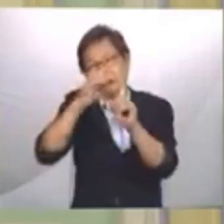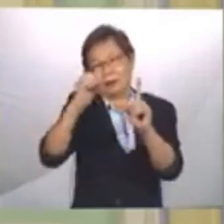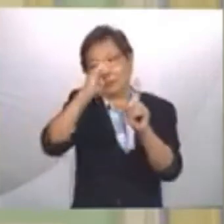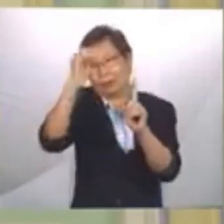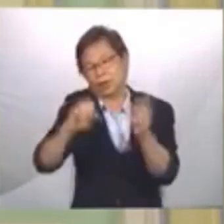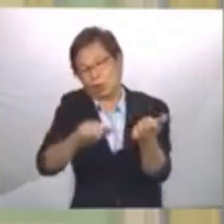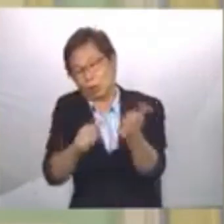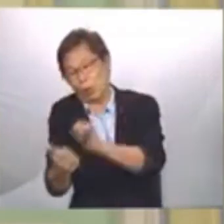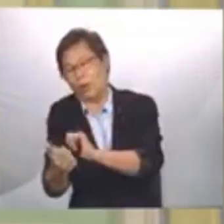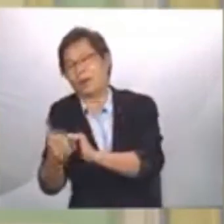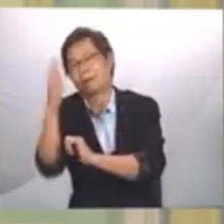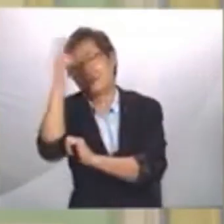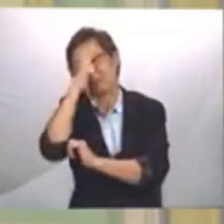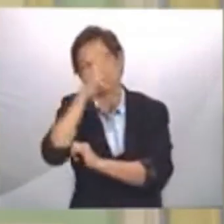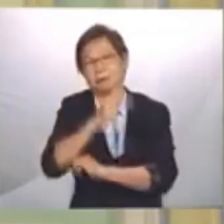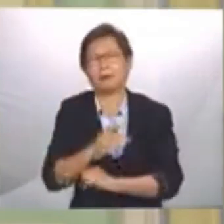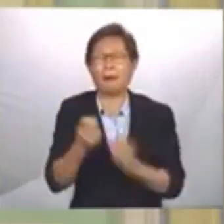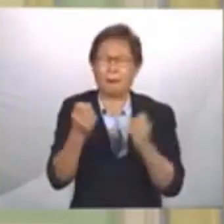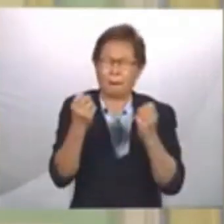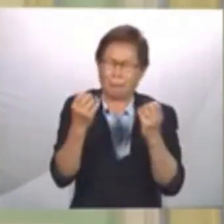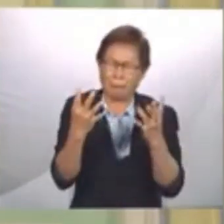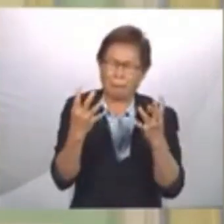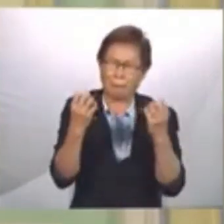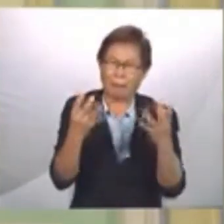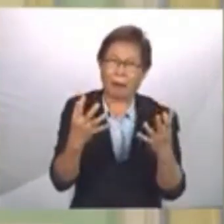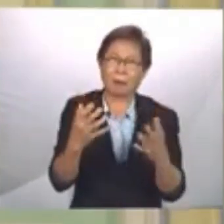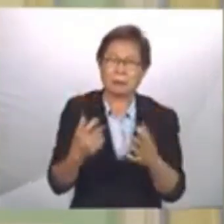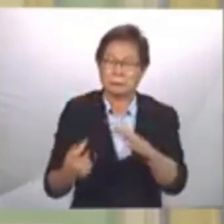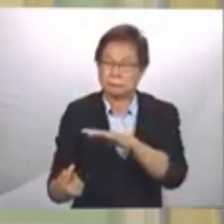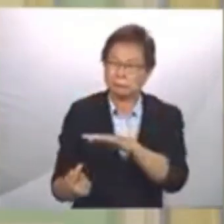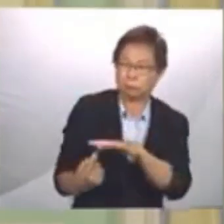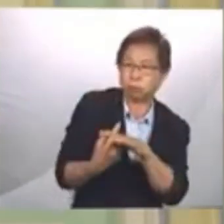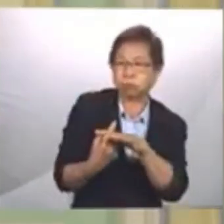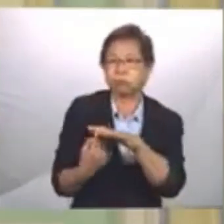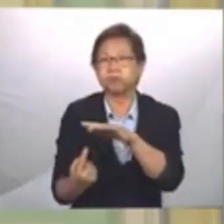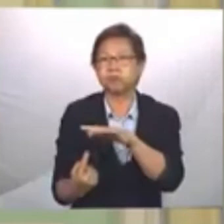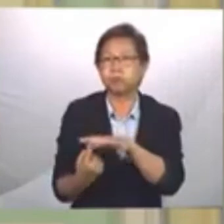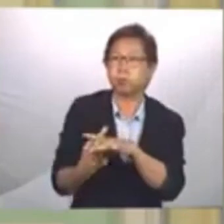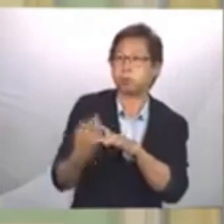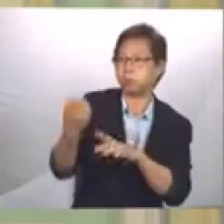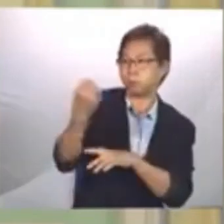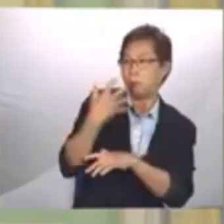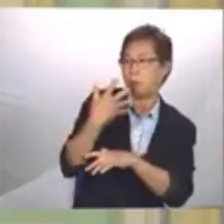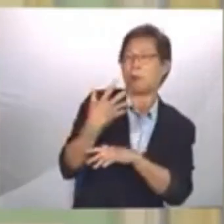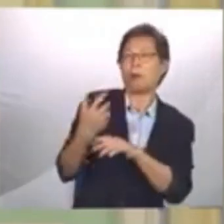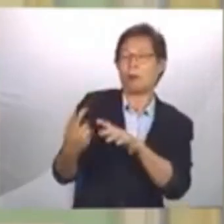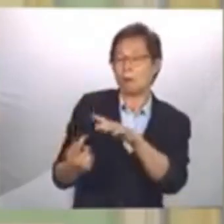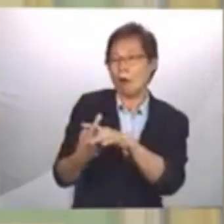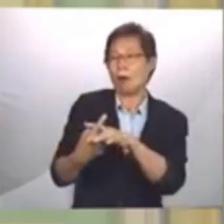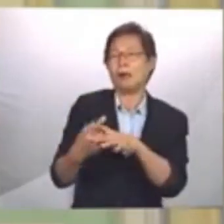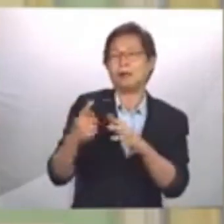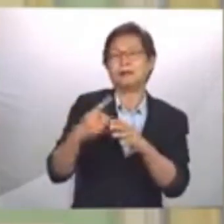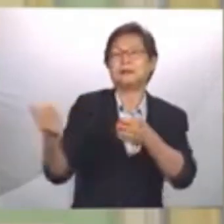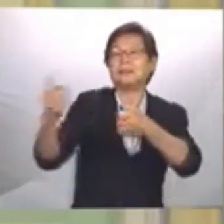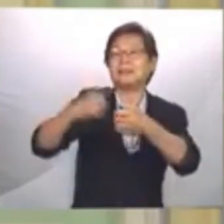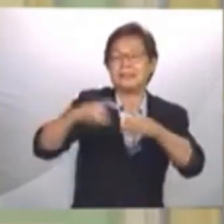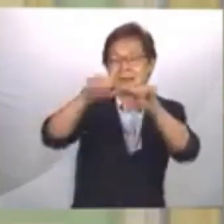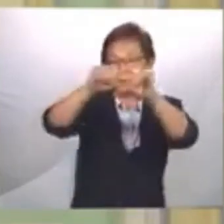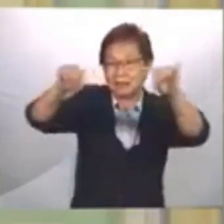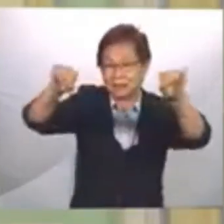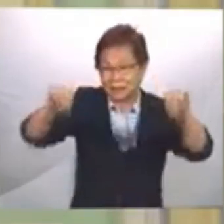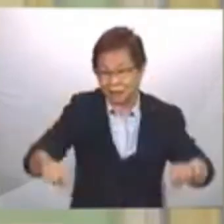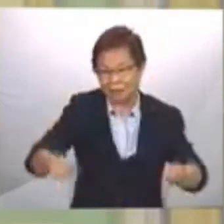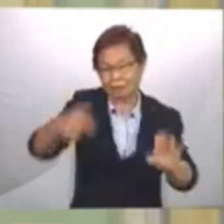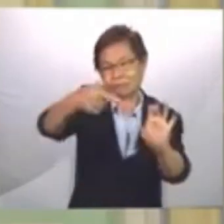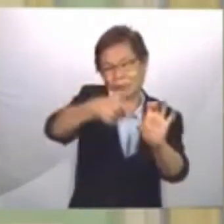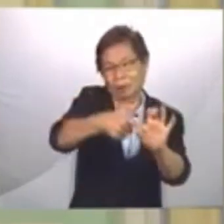kerajaan. Ramai yang membangkitkan isu tentang stesen minyak. Ramai